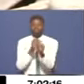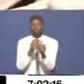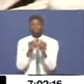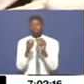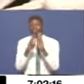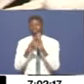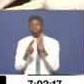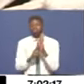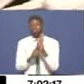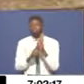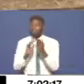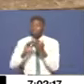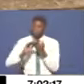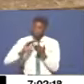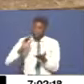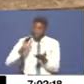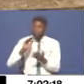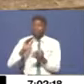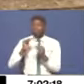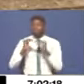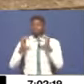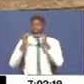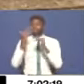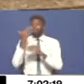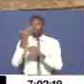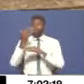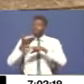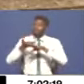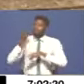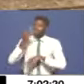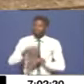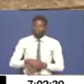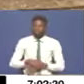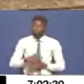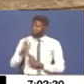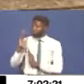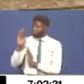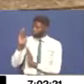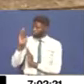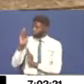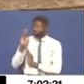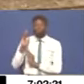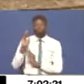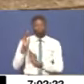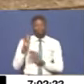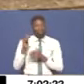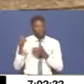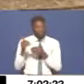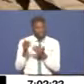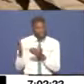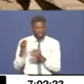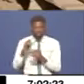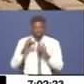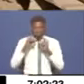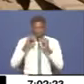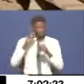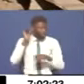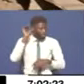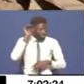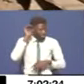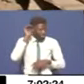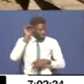yamezidi orofa 5 kwenda juu. Ma-bawabu waliokuwa karibu wanasema walisikia kishindo kikubwa mwendo wa